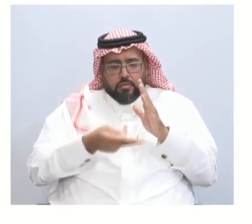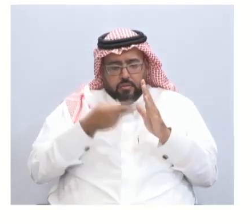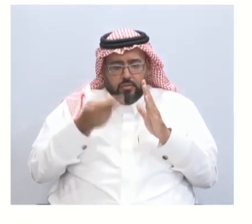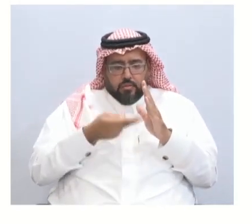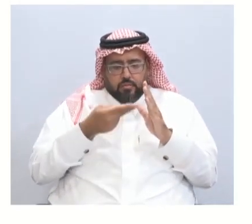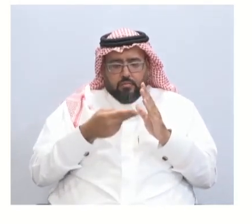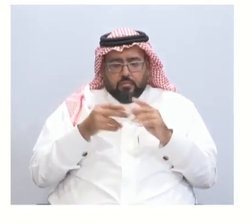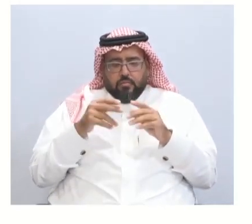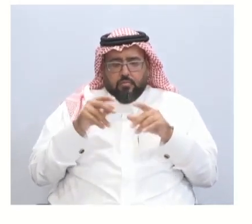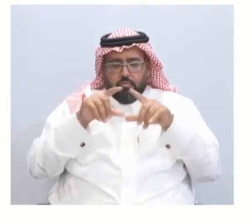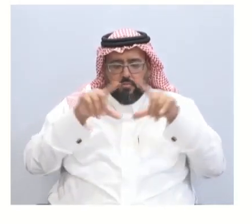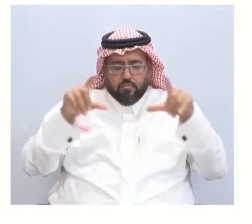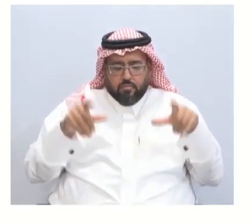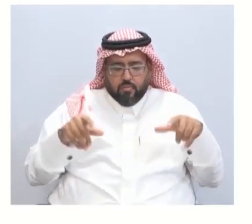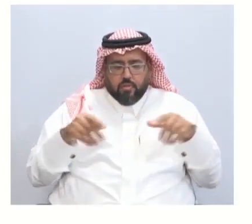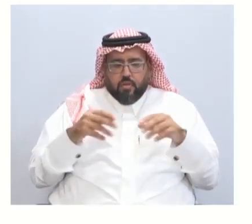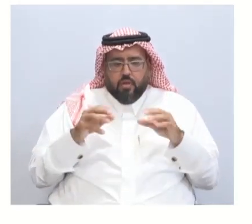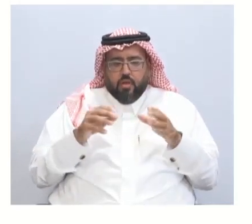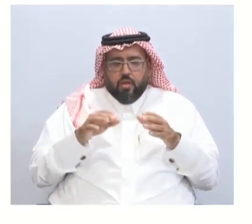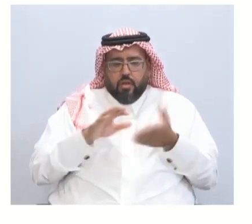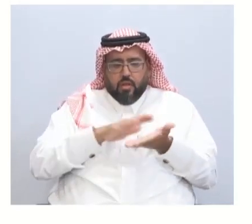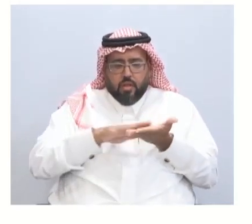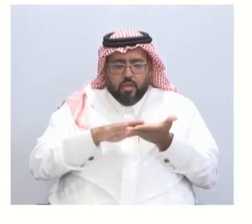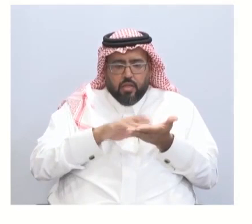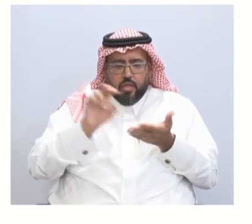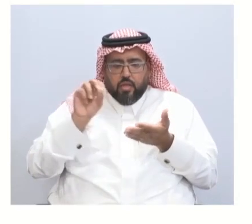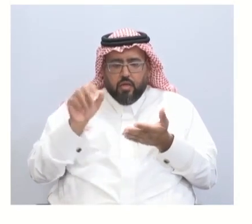خريطه تضاريس قاع